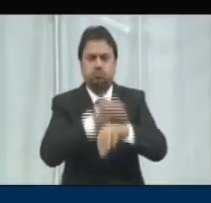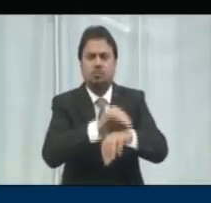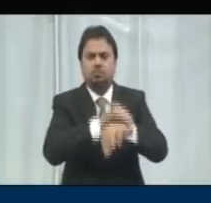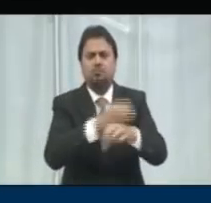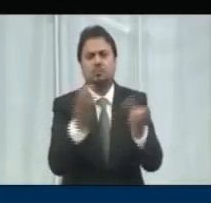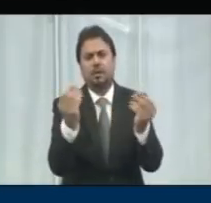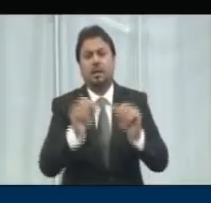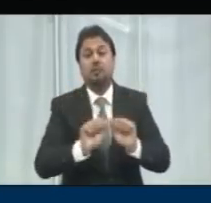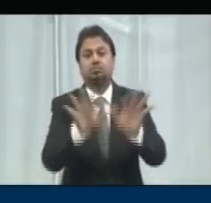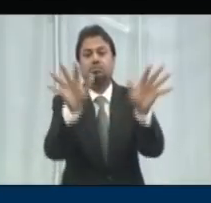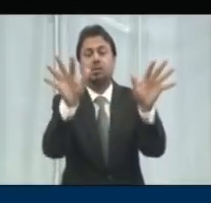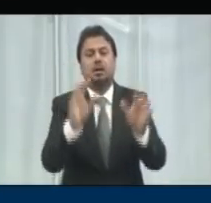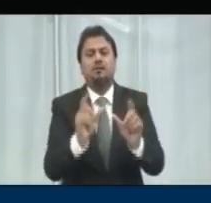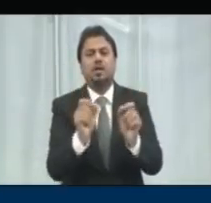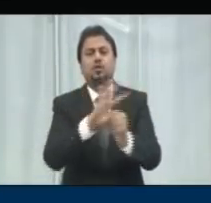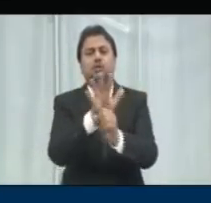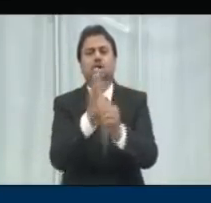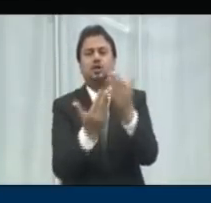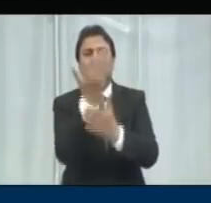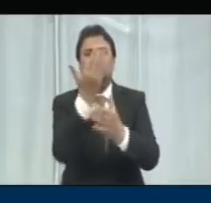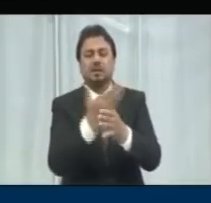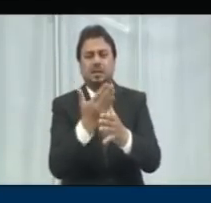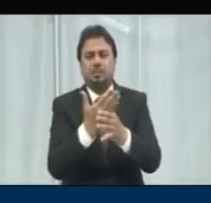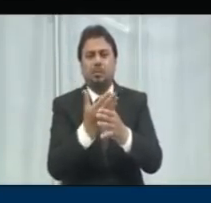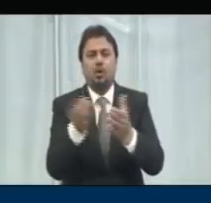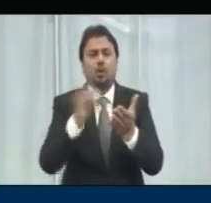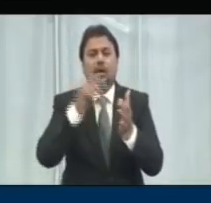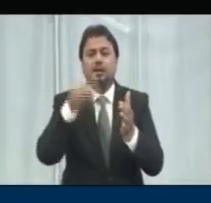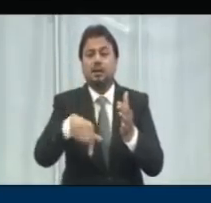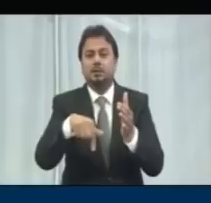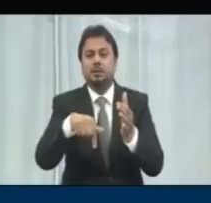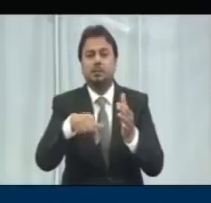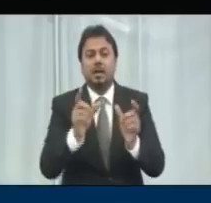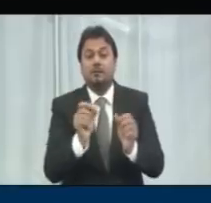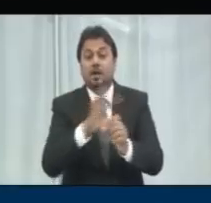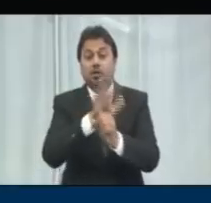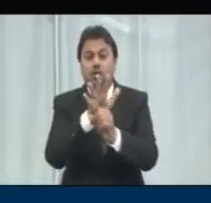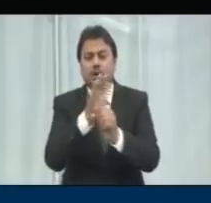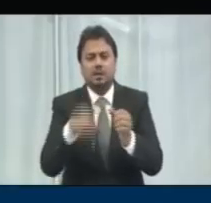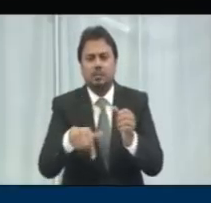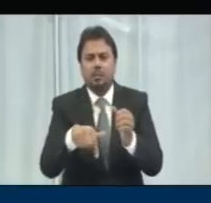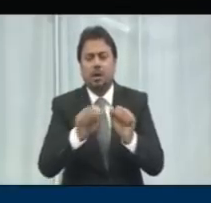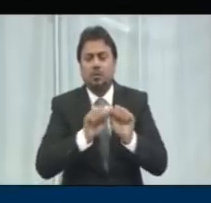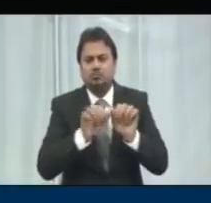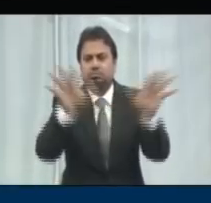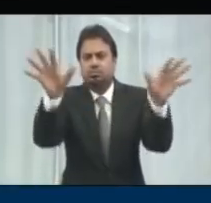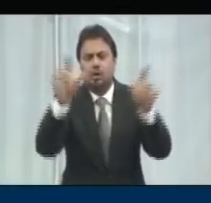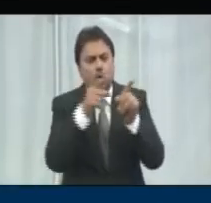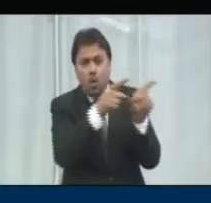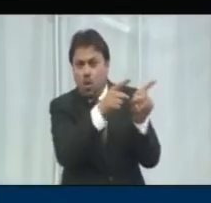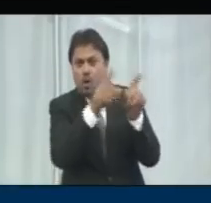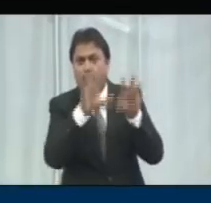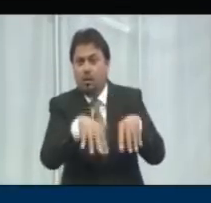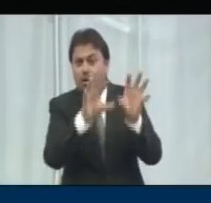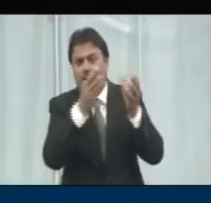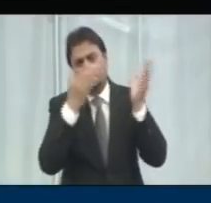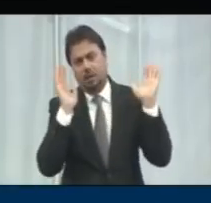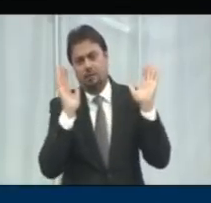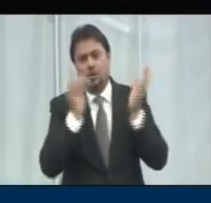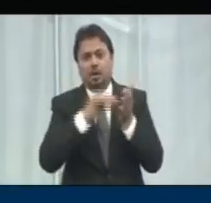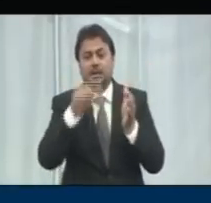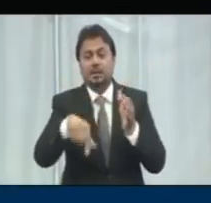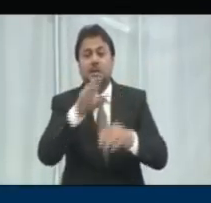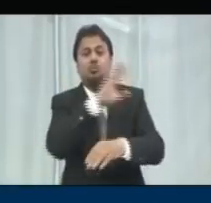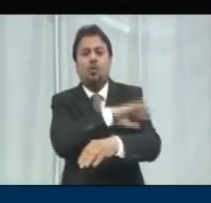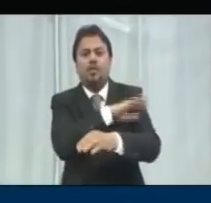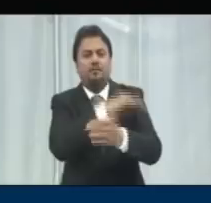لكن التأكيدات لم تقطع بعد في حال أنه السلالة هي المسؤولة عن كثرة الانتشار. طبعا دائرة صحة